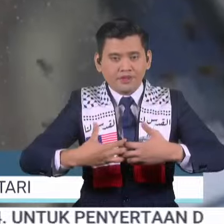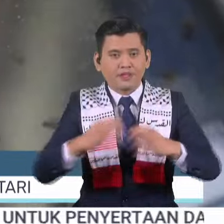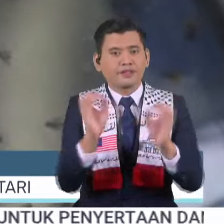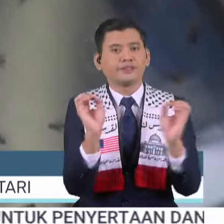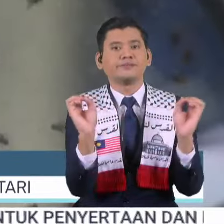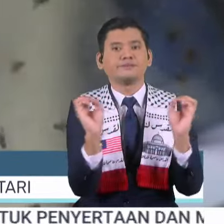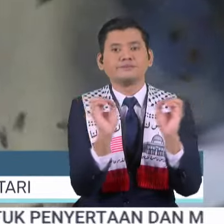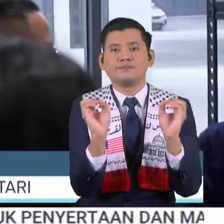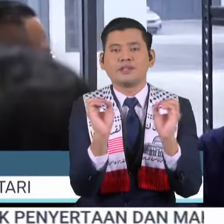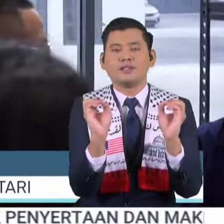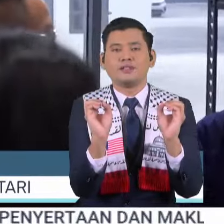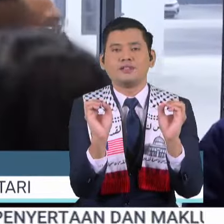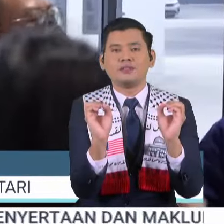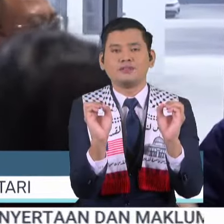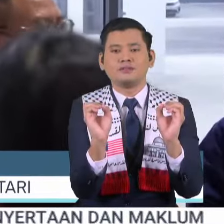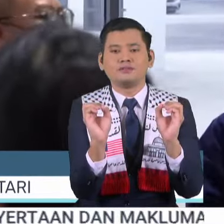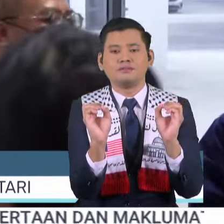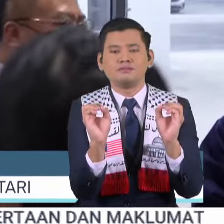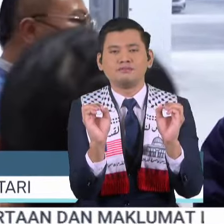tidak berbau